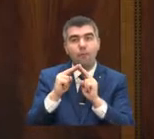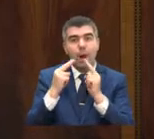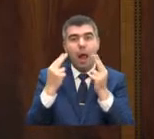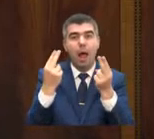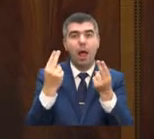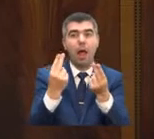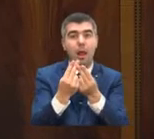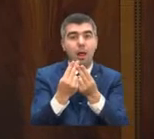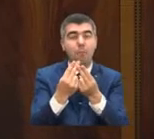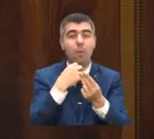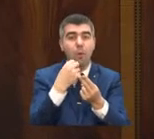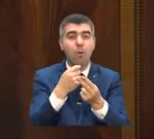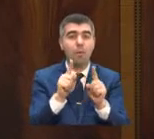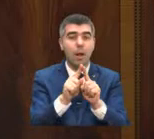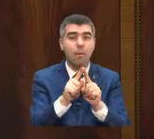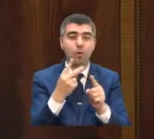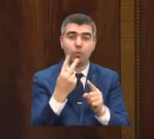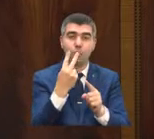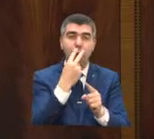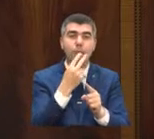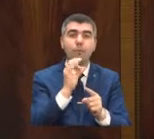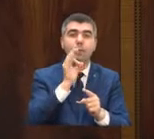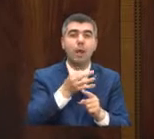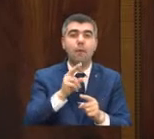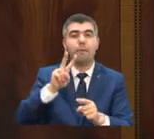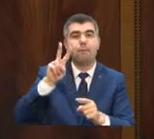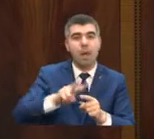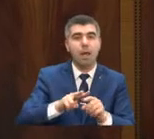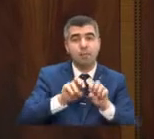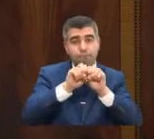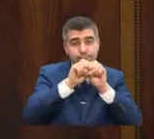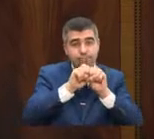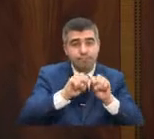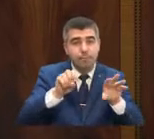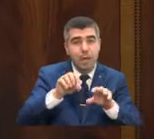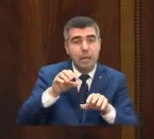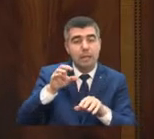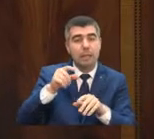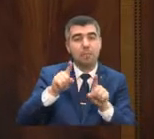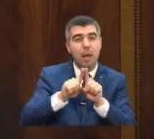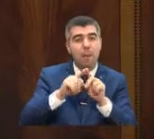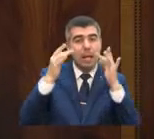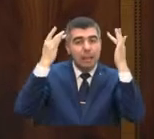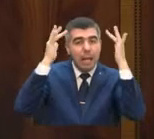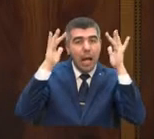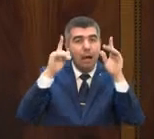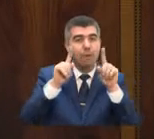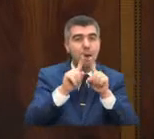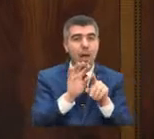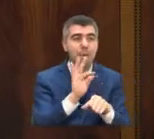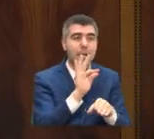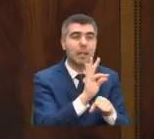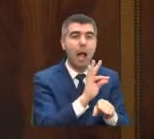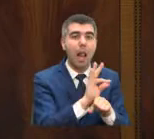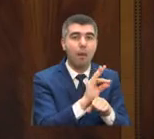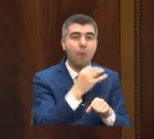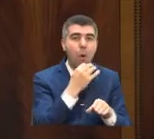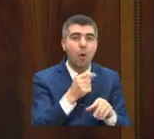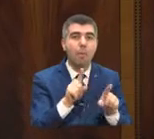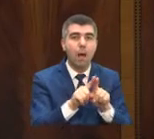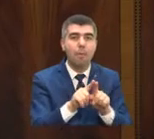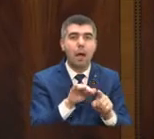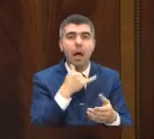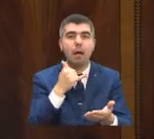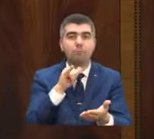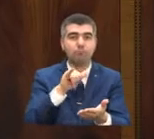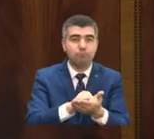خطابات عدمية تزرع الإحباط وتنشر ثقافة التيئيس لغاية مشبوهة. إن أول خطوة للقضاء